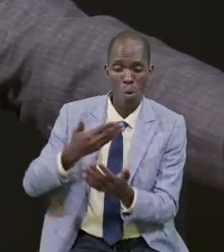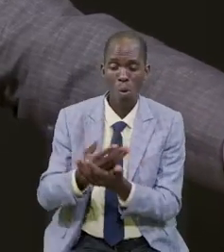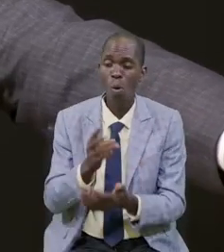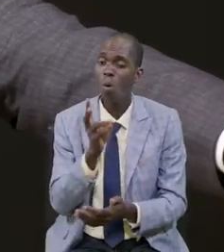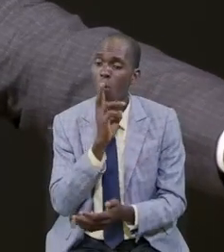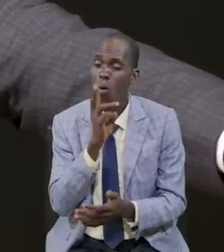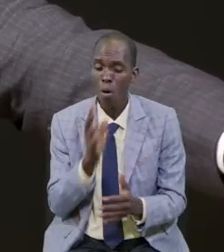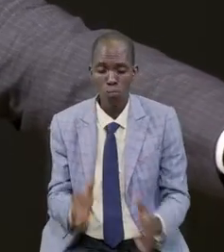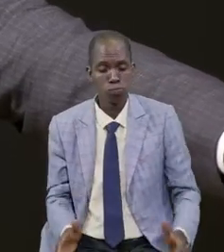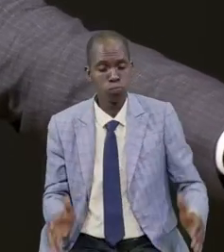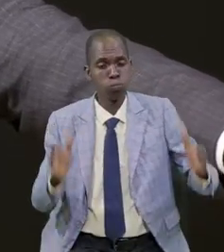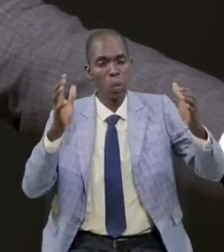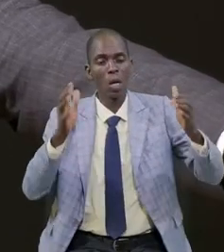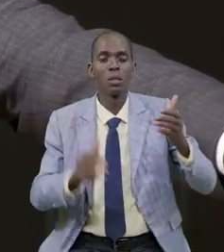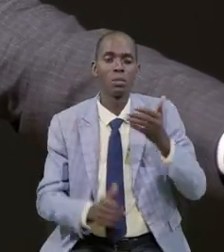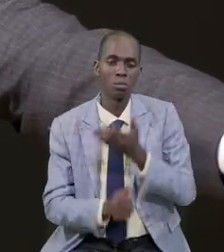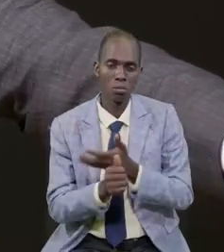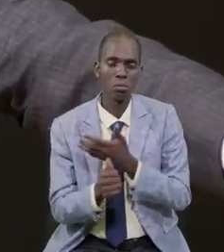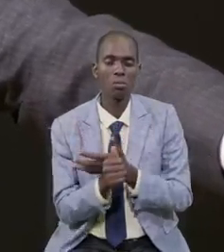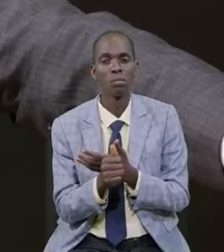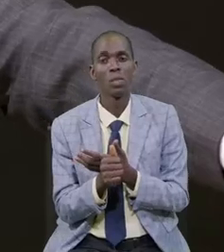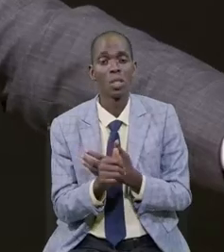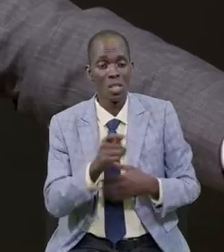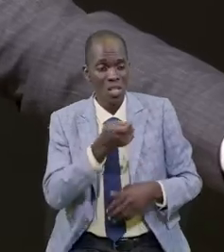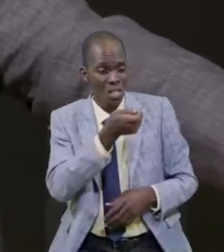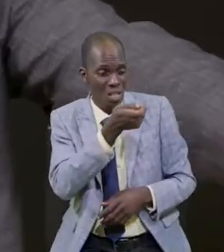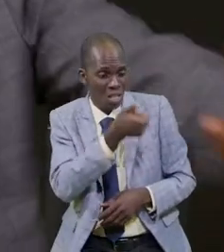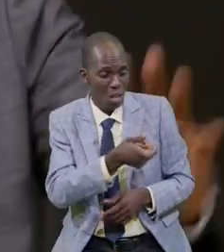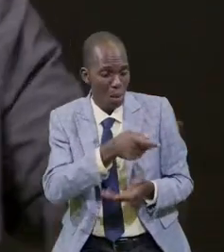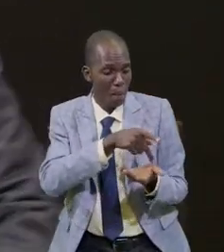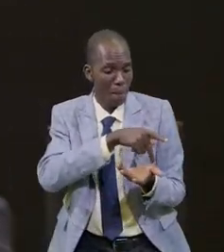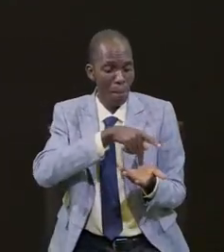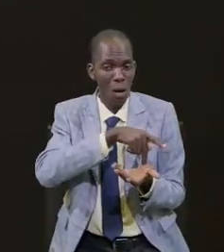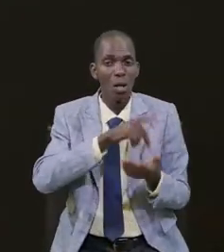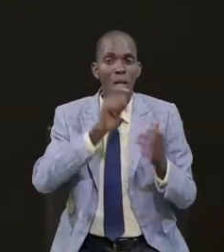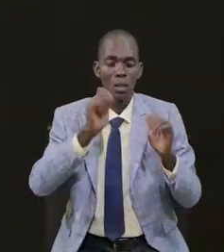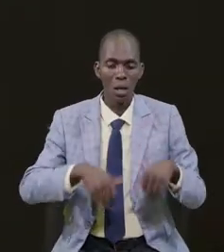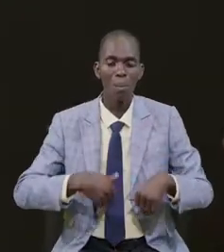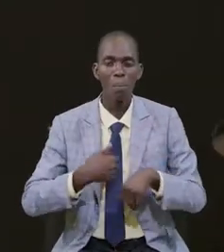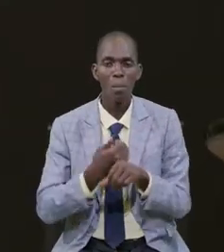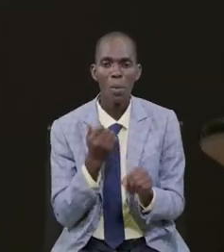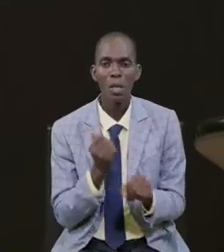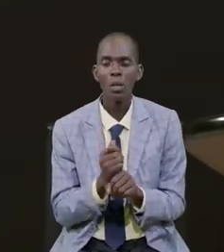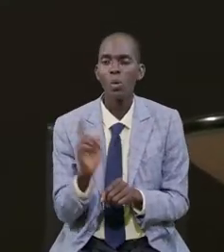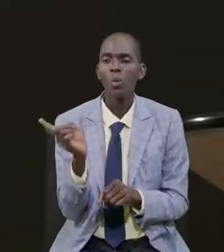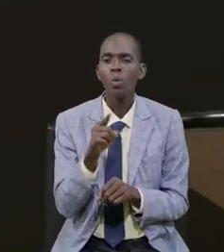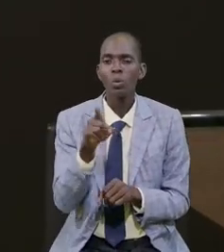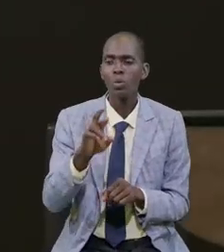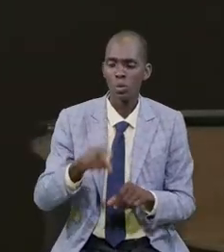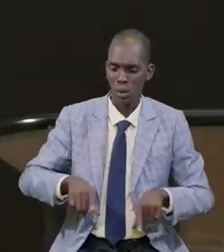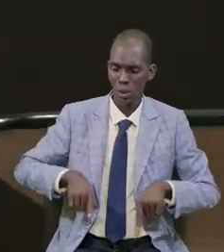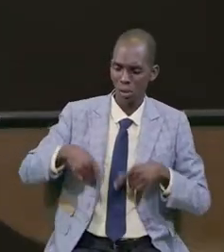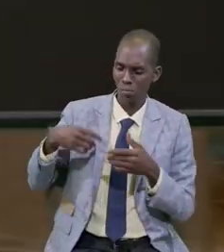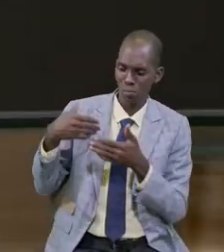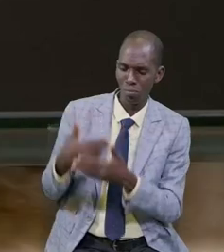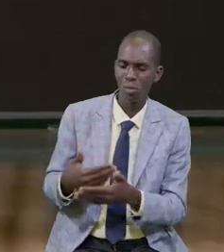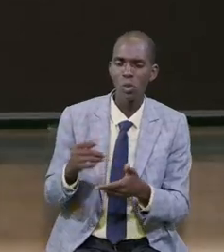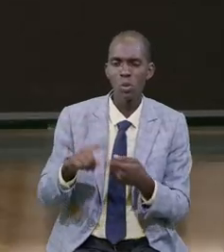rendre l'eau non potable. Un petit poison va rendre l'environnement